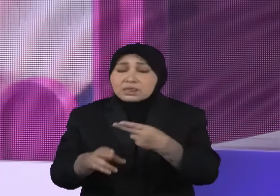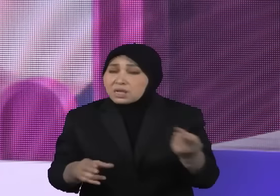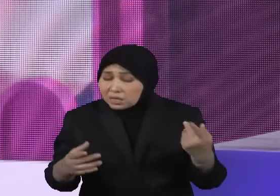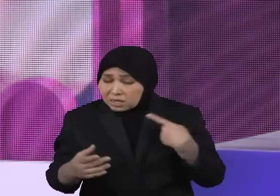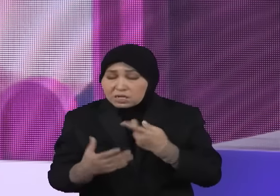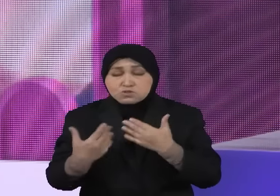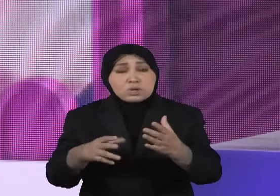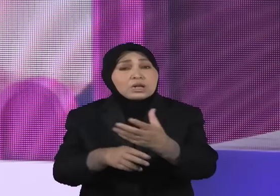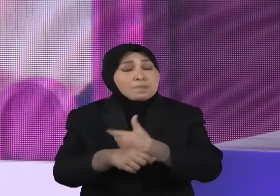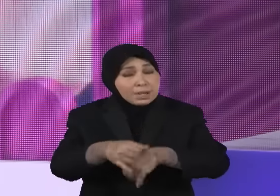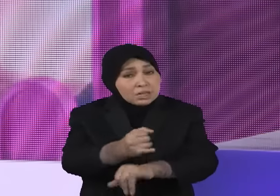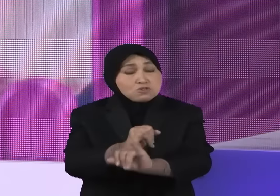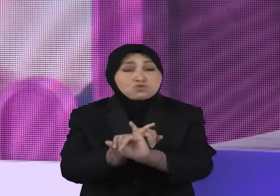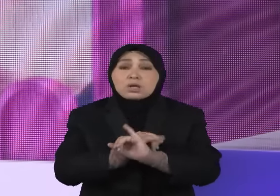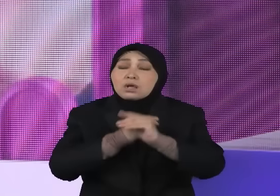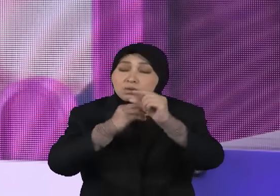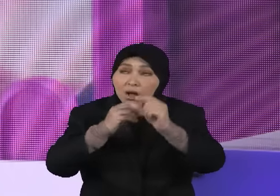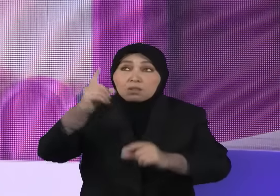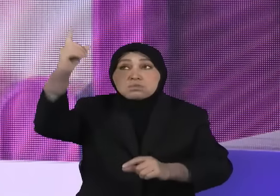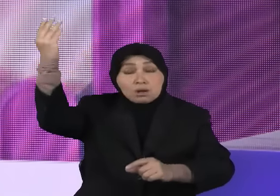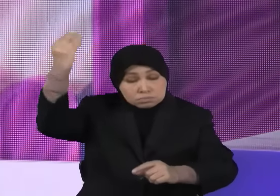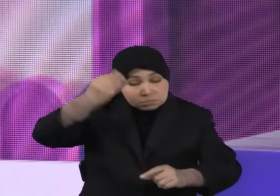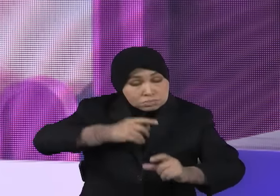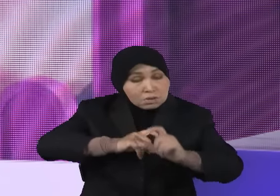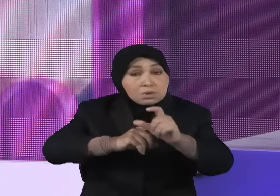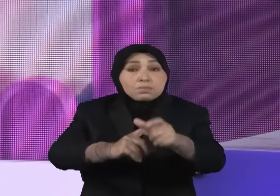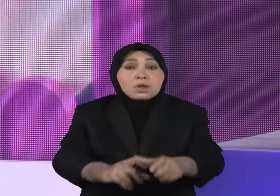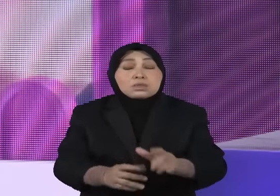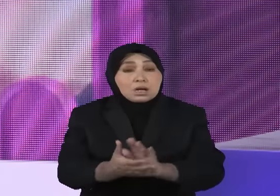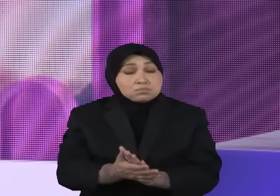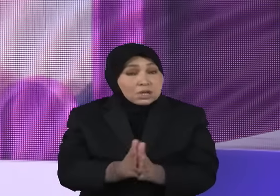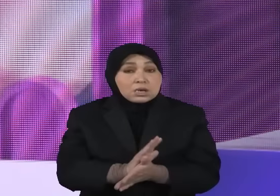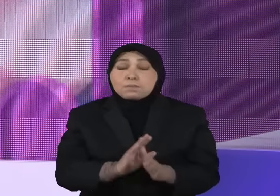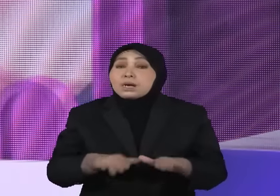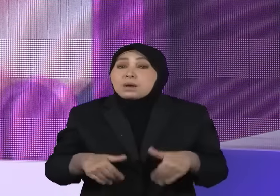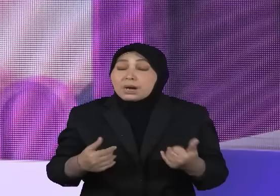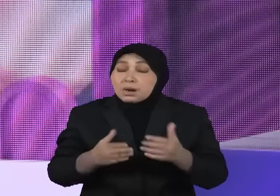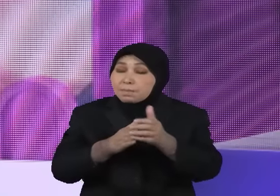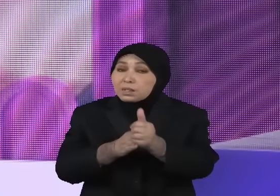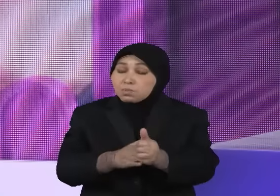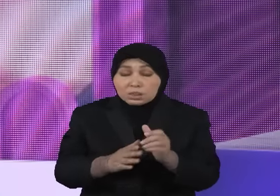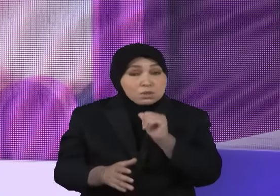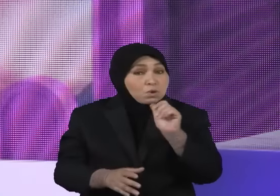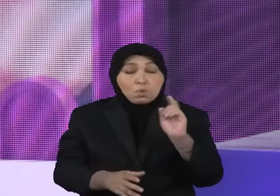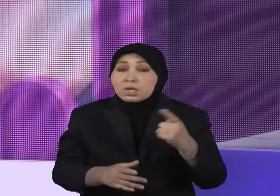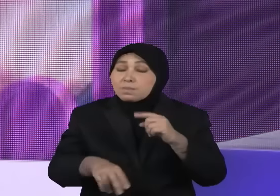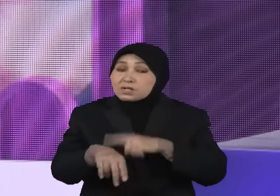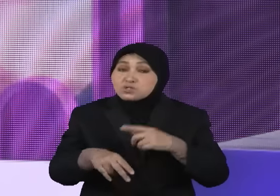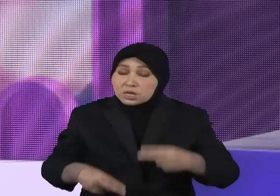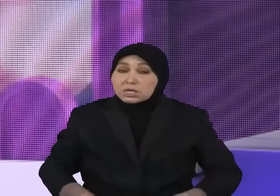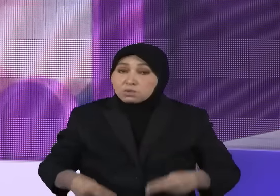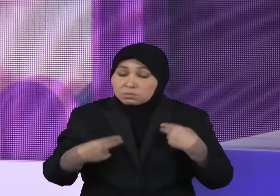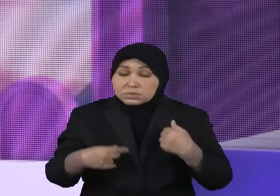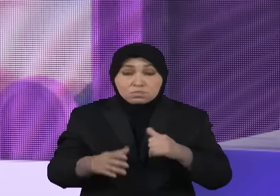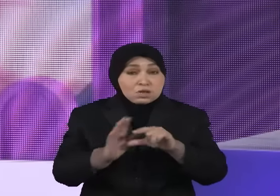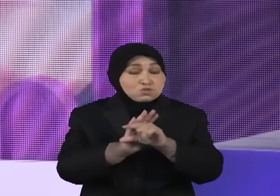kita dapat, diizinkan, dianugerahkan oleh Allah Subhanahu Wa Taala. Jadi bagaimanakah panduannya? Bukan sekadar waktu hidup misalnya. Waktu hidup dalam